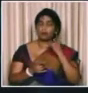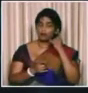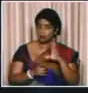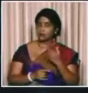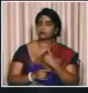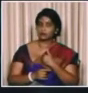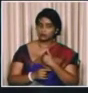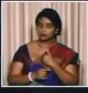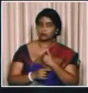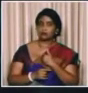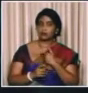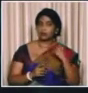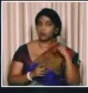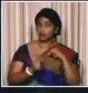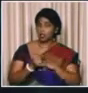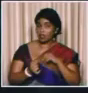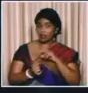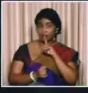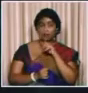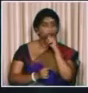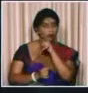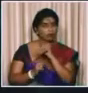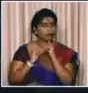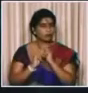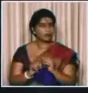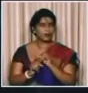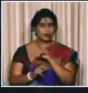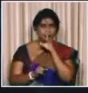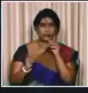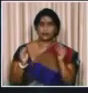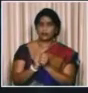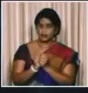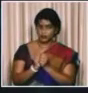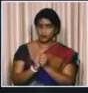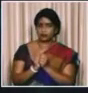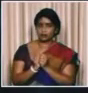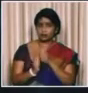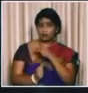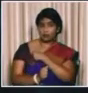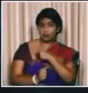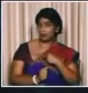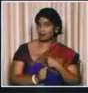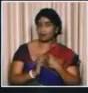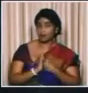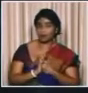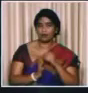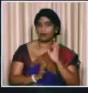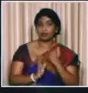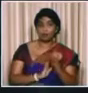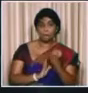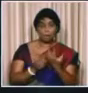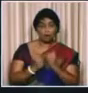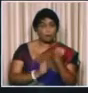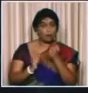මම ආරක්ෂක ලේකම්වරයාට කියන ඔබගේ මේ ඉතාමත් කැත අපකීර්තිමත් පදක්කම් වලින් නෙමෙයි තමන්ගේ ගරුත්වමණින් තමන්ට බලයක්